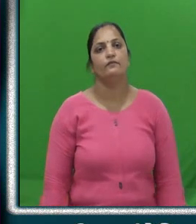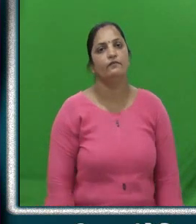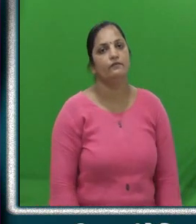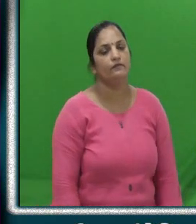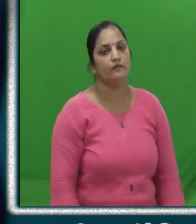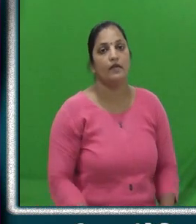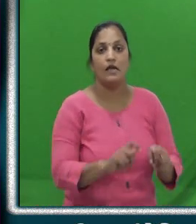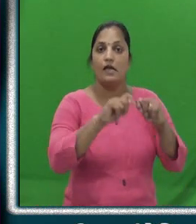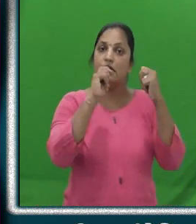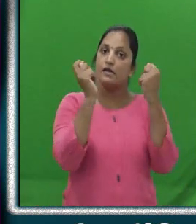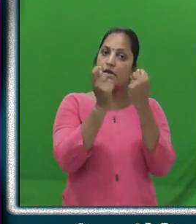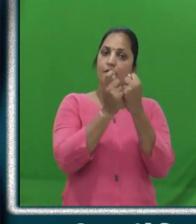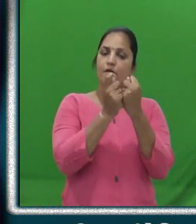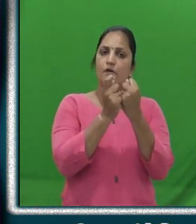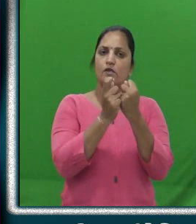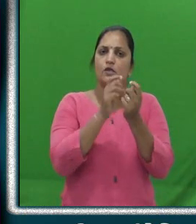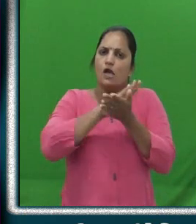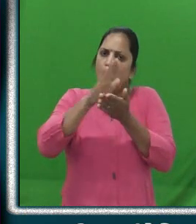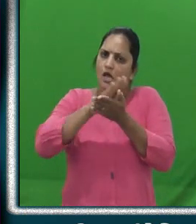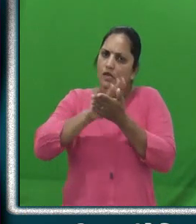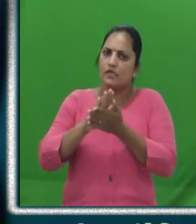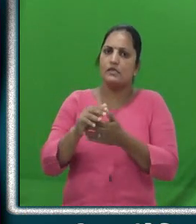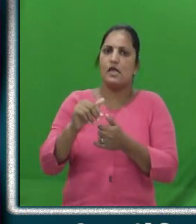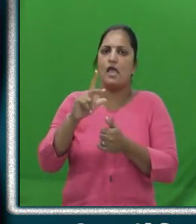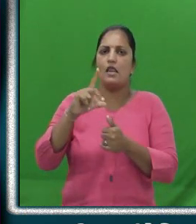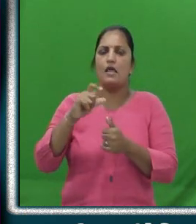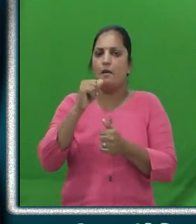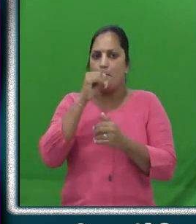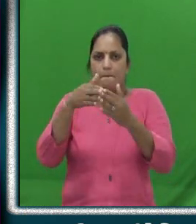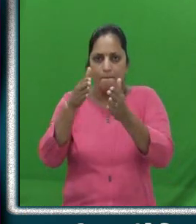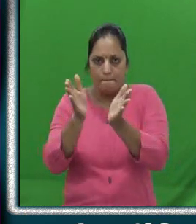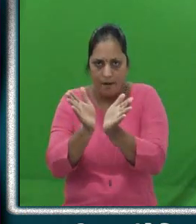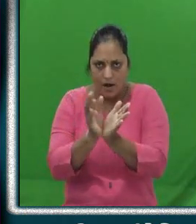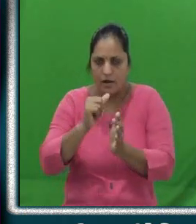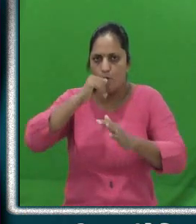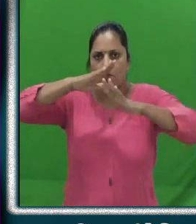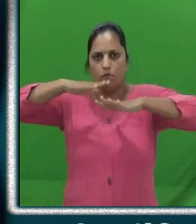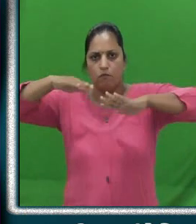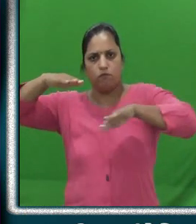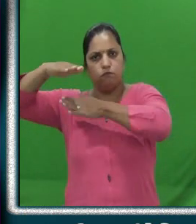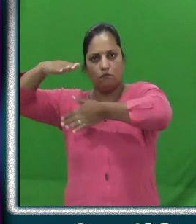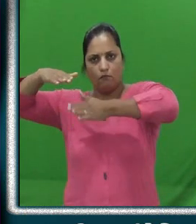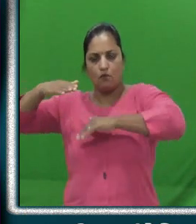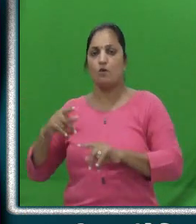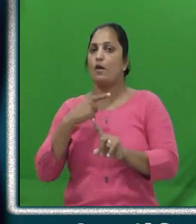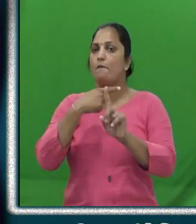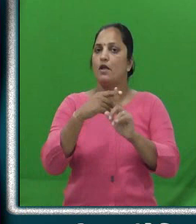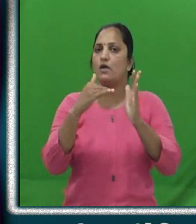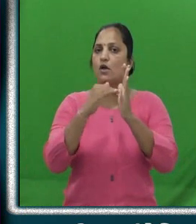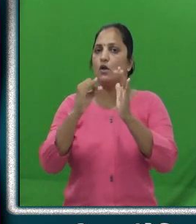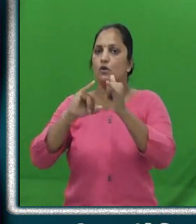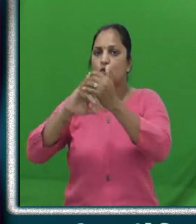ધ ટીમ ક્લીન્સ લેક્સ, બીચીસ એન્ડ ઝૂઝ, પ્લાન્ટ્સ, ટ્રીઝ,